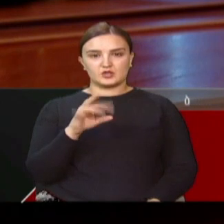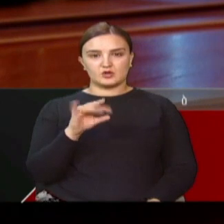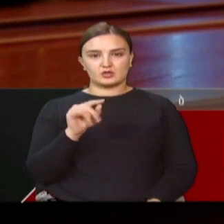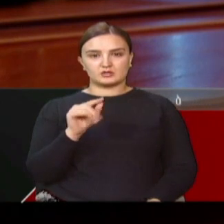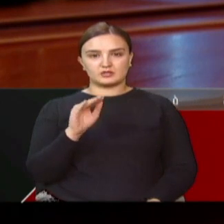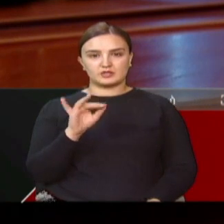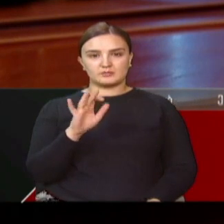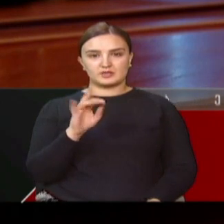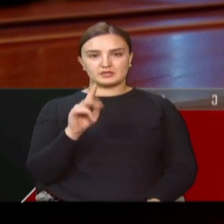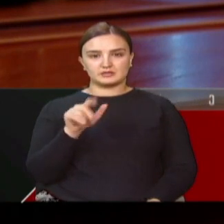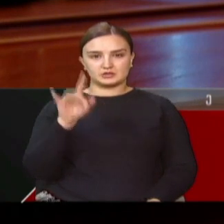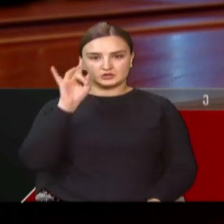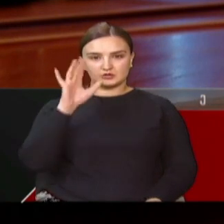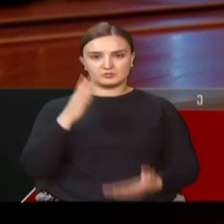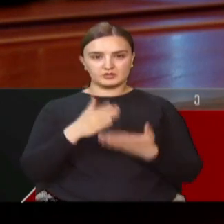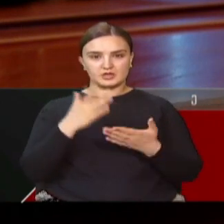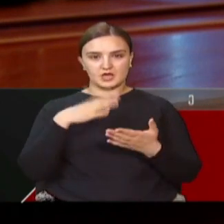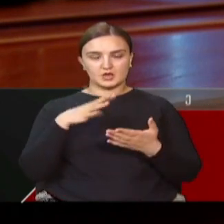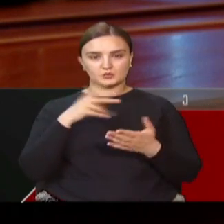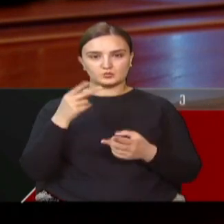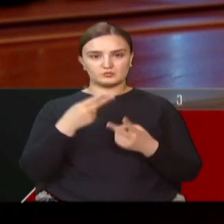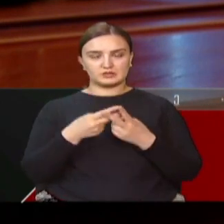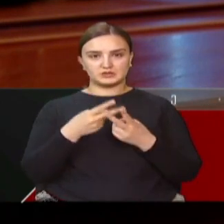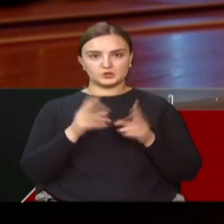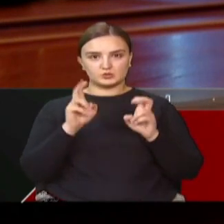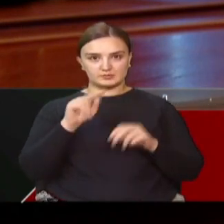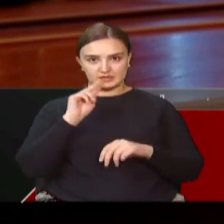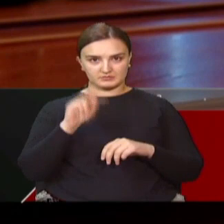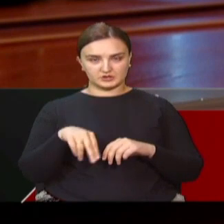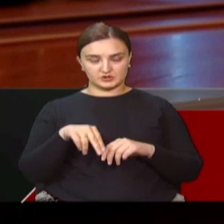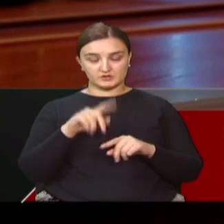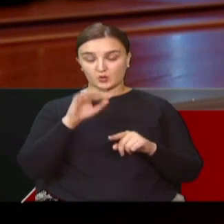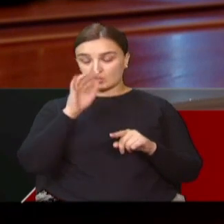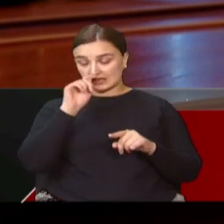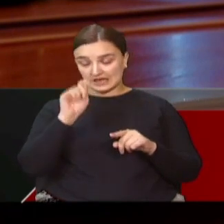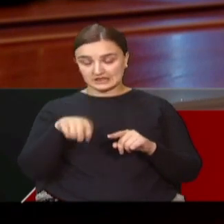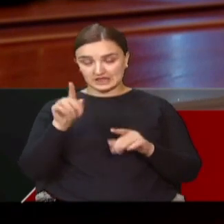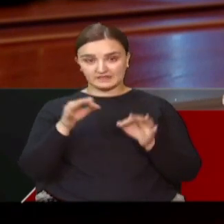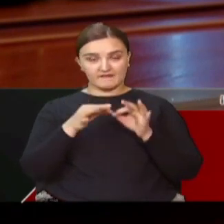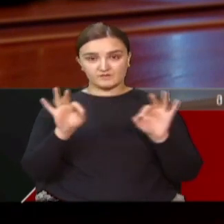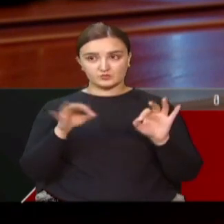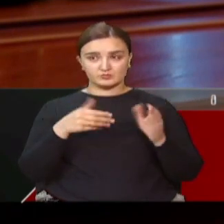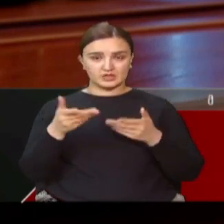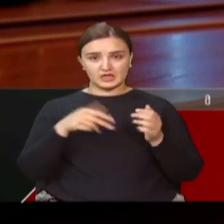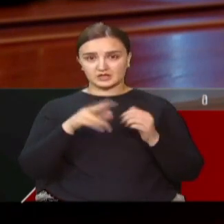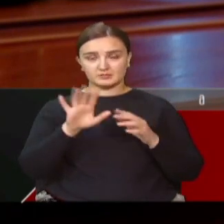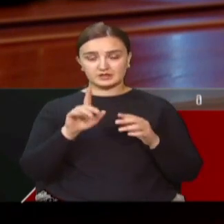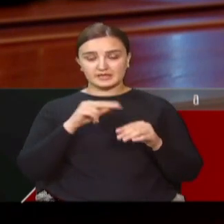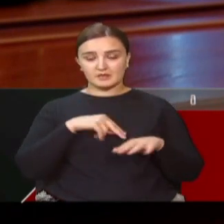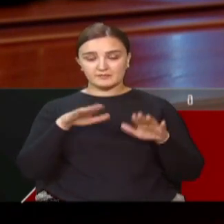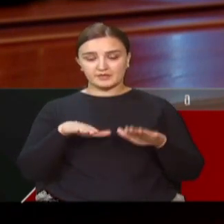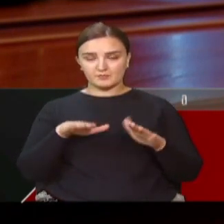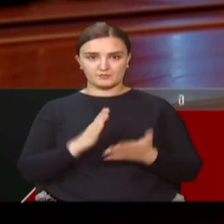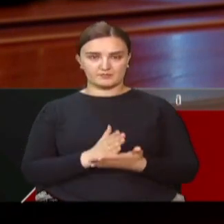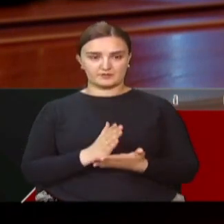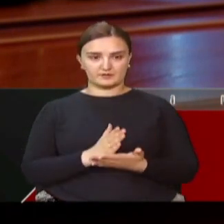ლორდქიფანიძე ცნობილი არიან ქართული მართლმსაჯულებით, დამნაშავედ და უკრაინაში არა მხოლოდ თავისუფლად გადაადგილდებიან, არამედ თანამდებობები